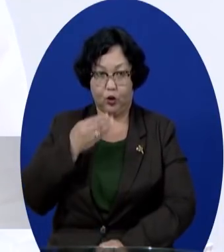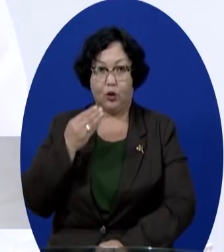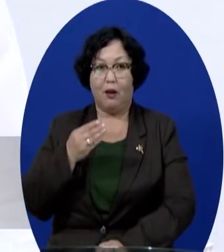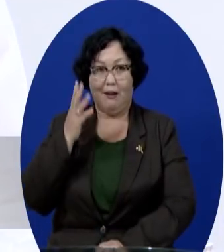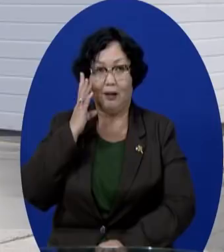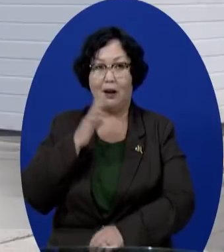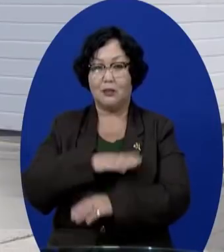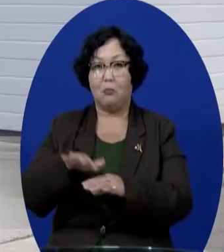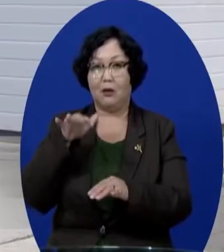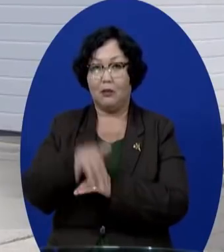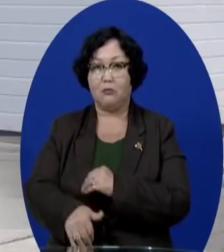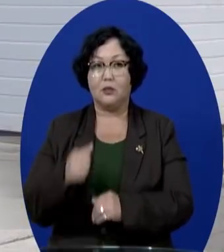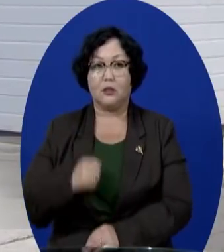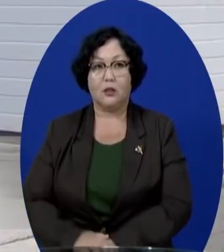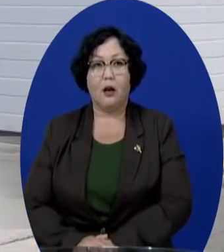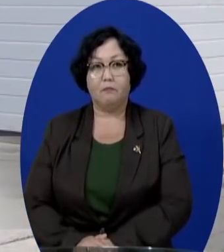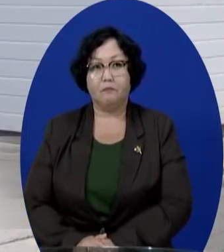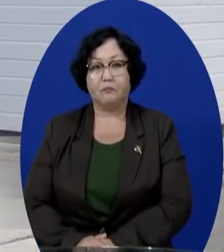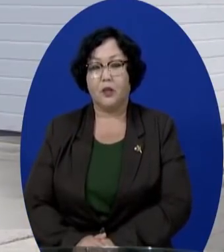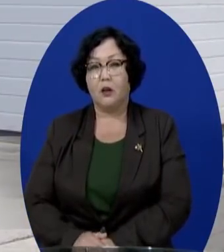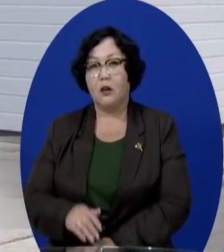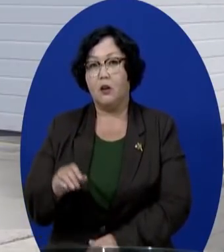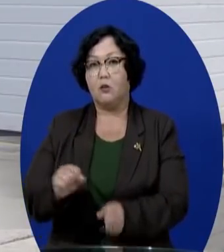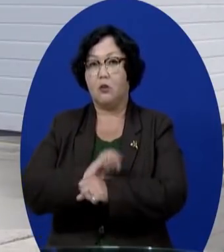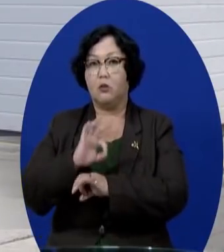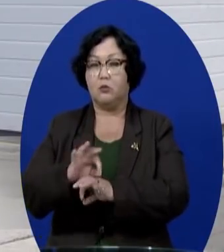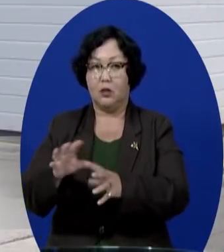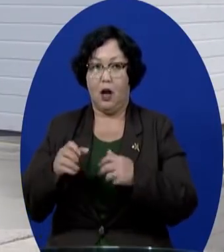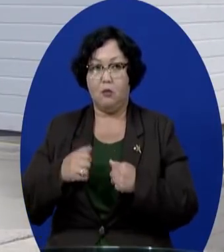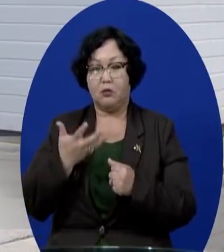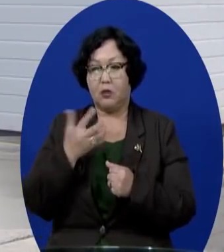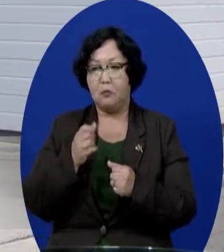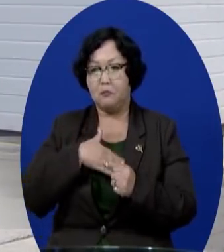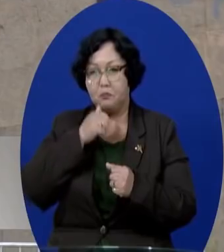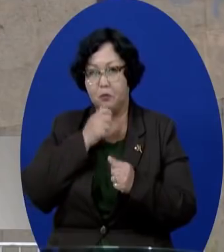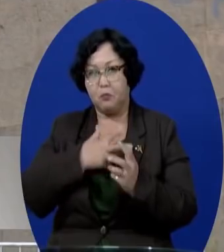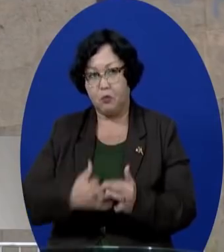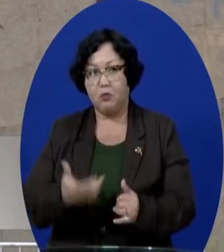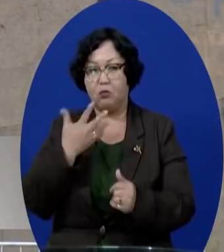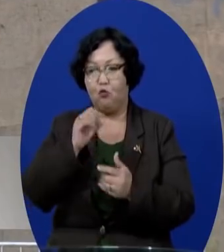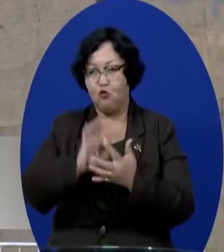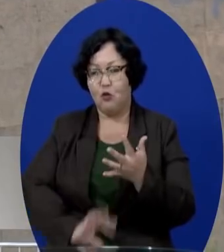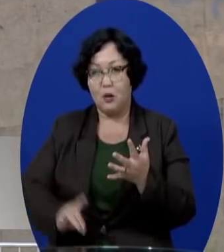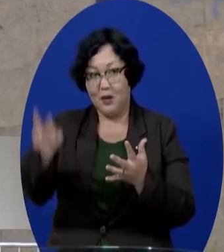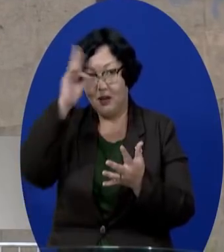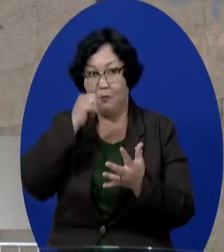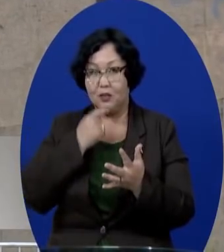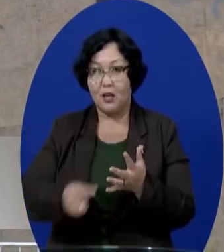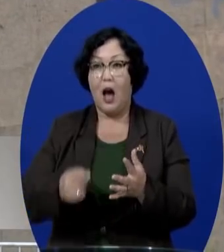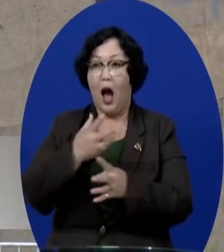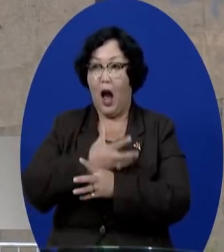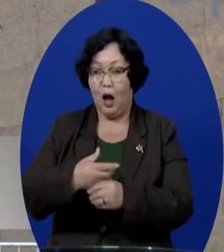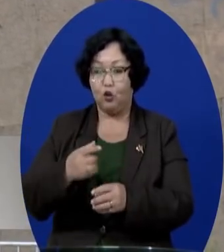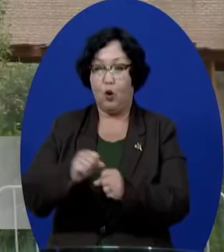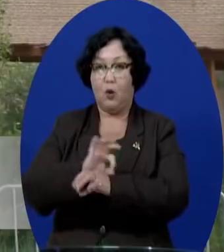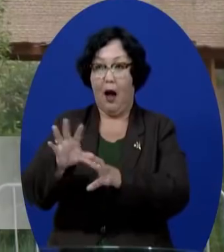чадна л гэж бодчих. Коронавирусны халдвар 50 гаруй шинж тэмдэг илэрч байгааг эрүүл мэндийн яамнаас хэллээ. Халдвар аваад идгэрсэн ч бүтэн жилийн хугацаанд